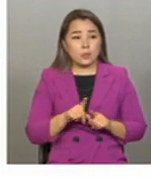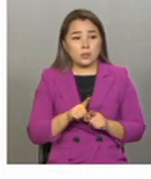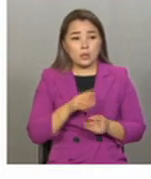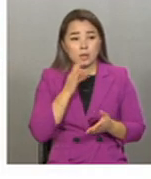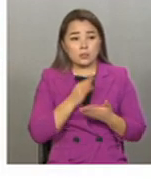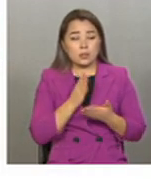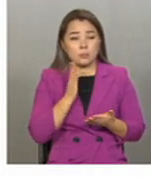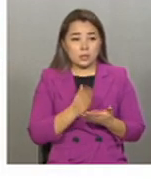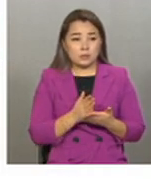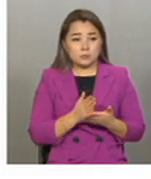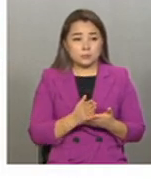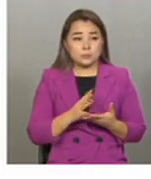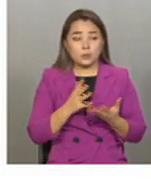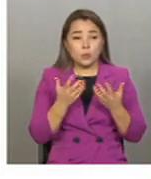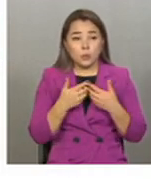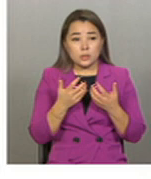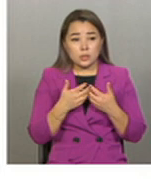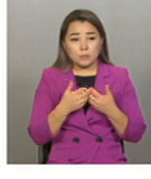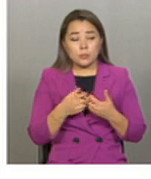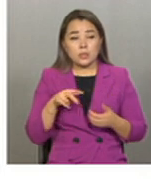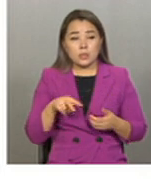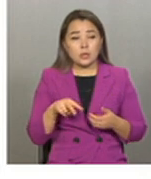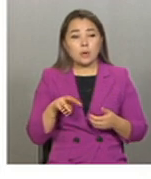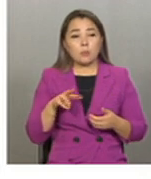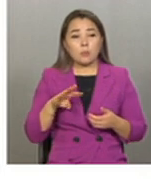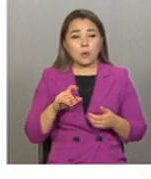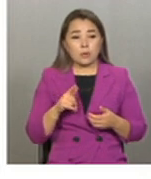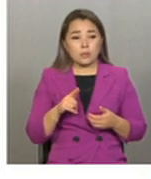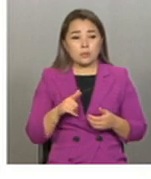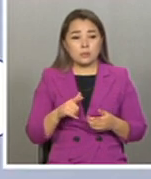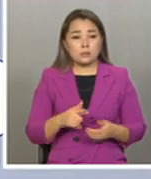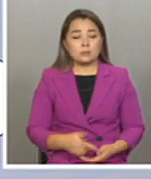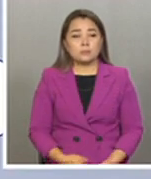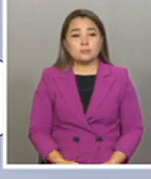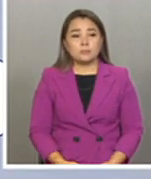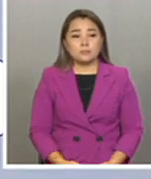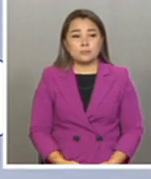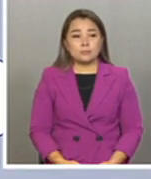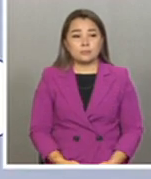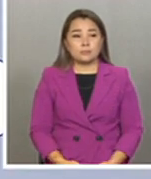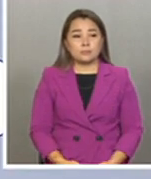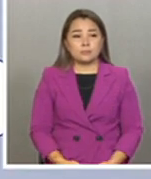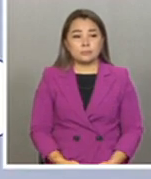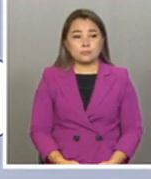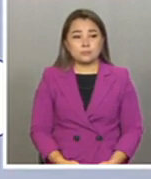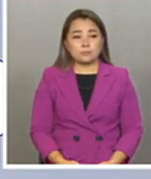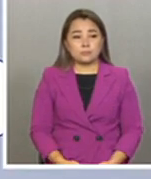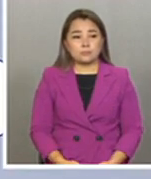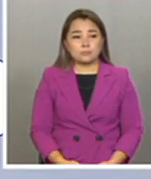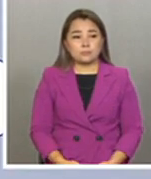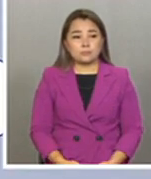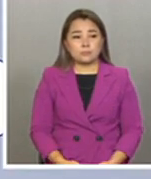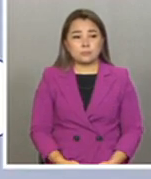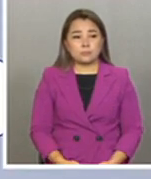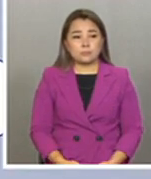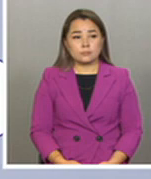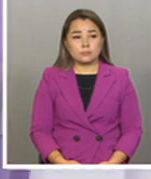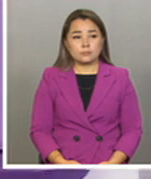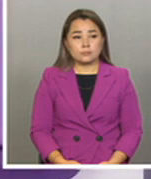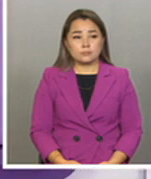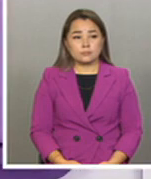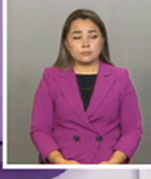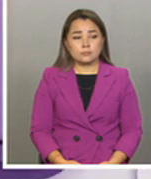белгіленеді. Өлшемі литр бөлінген мольға тең. Келесі бейне материалға назар аударыңыздар.